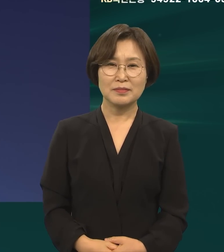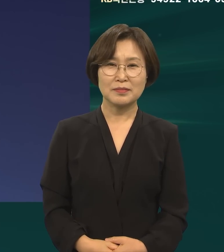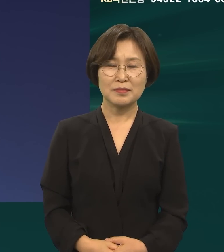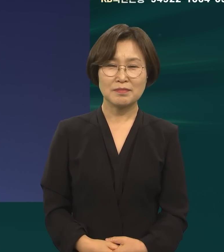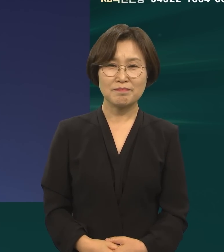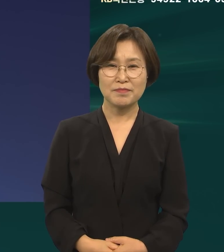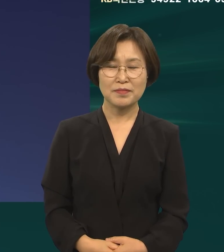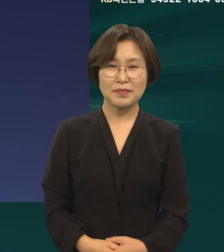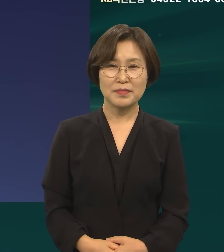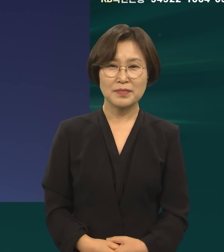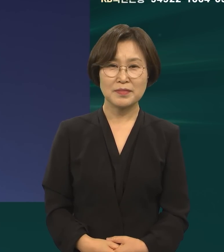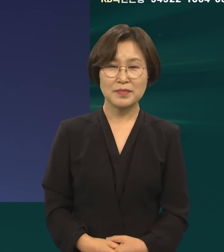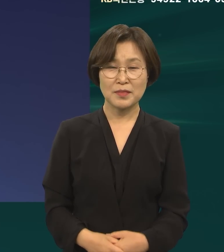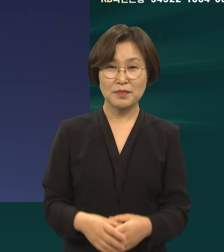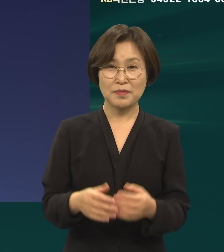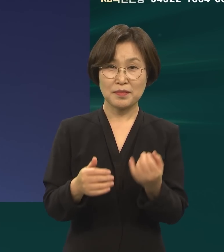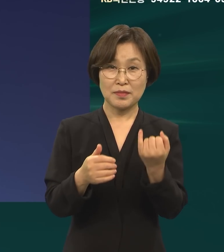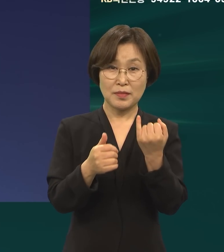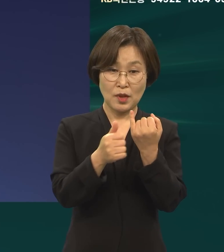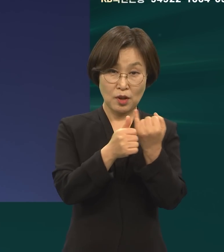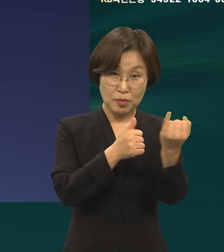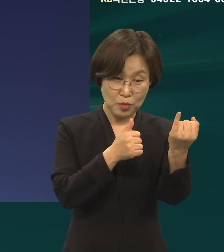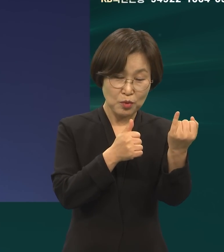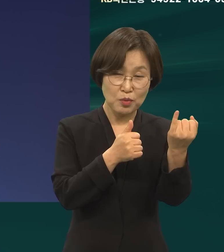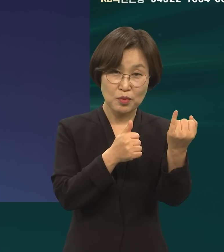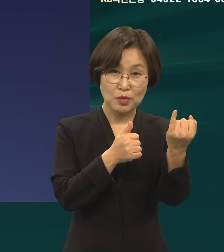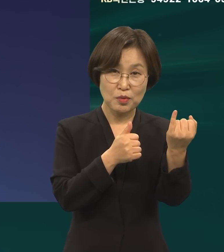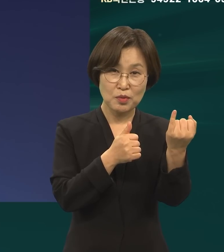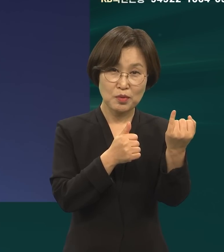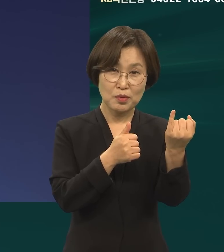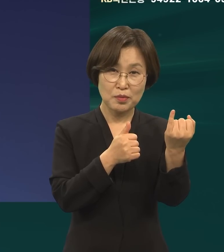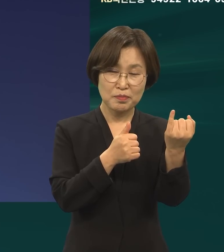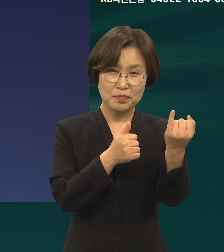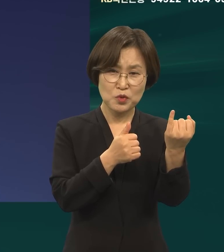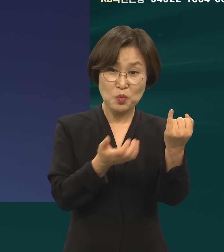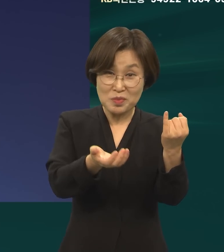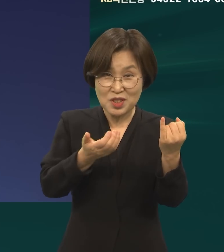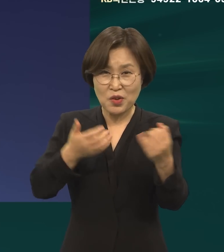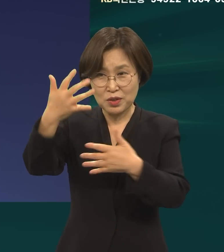여보, 우리 주님이 부르시면 자연삽시다. 이게 신앙입니다.